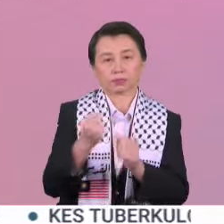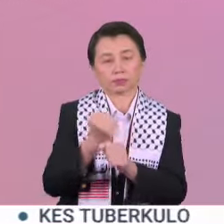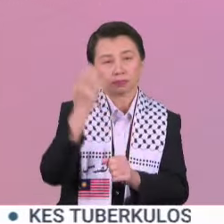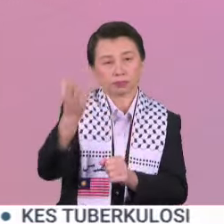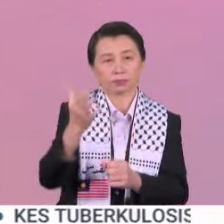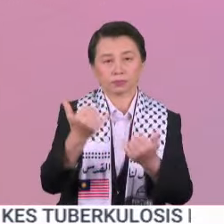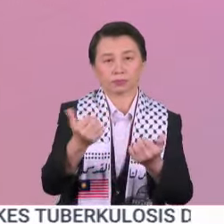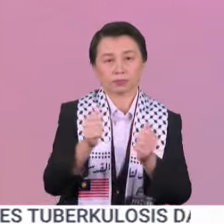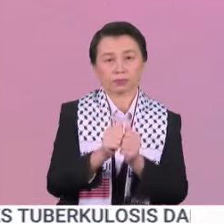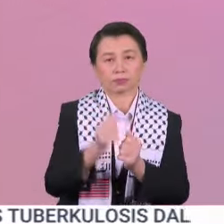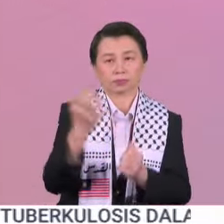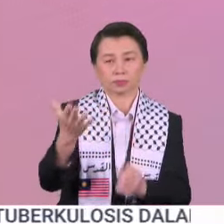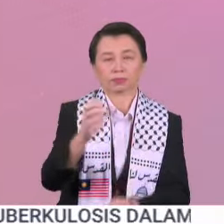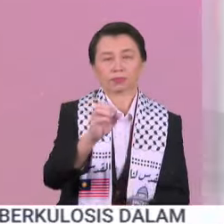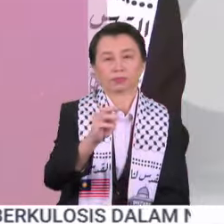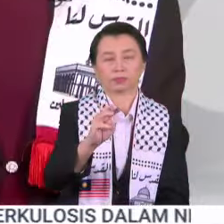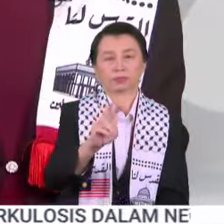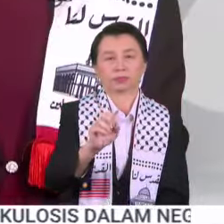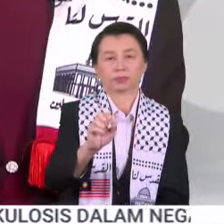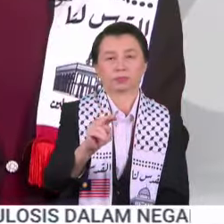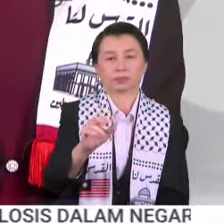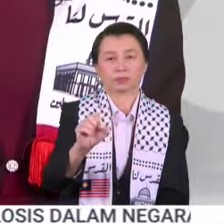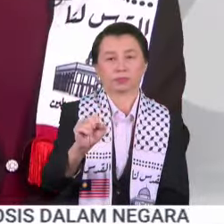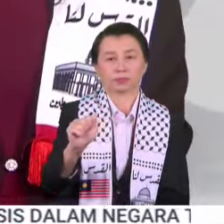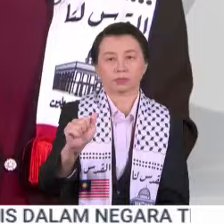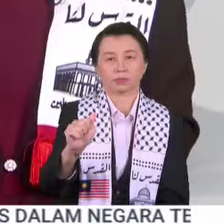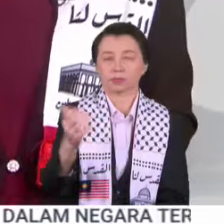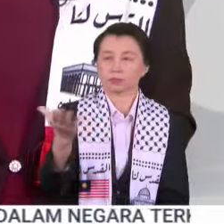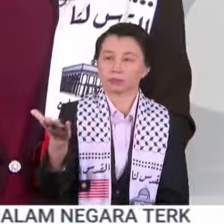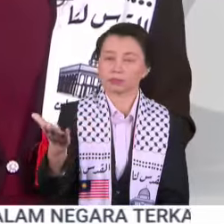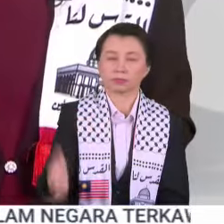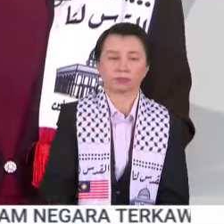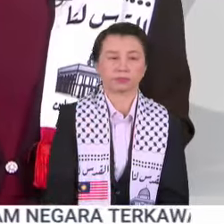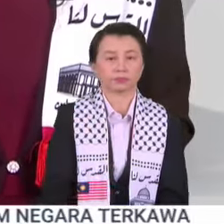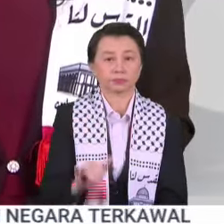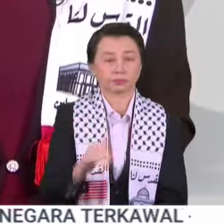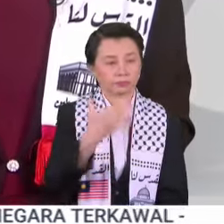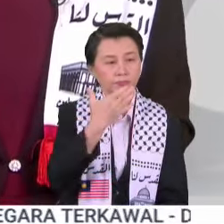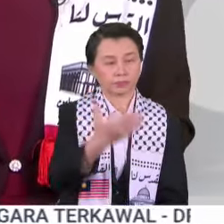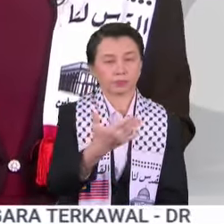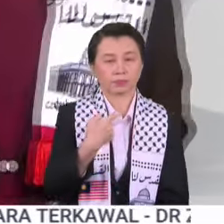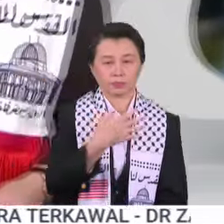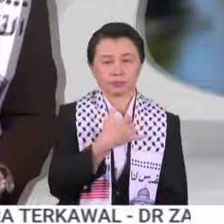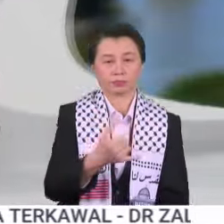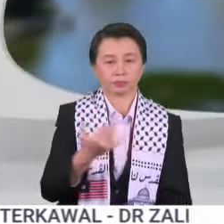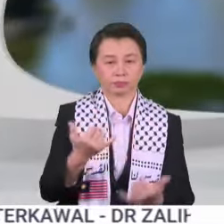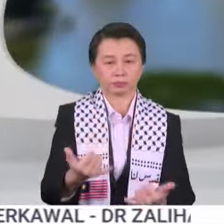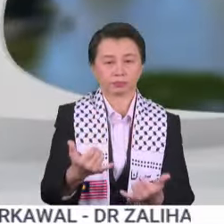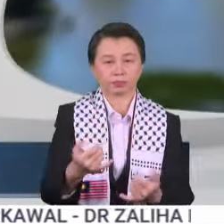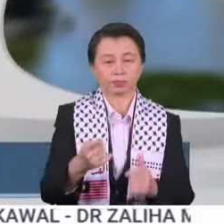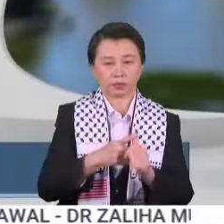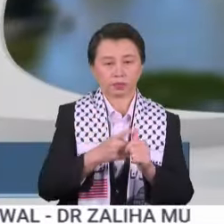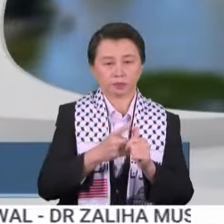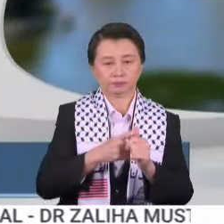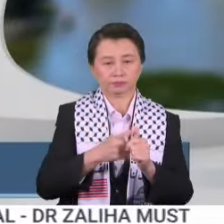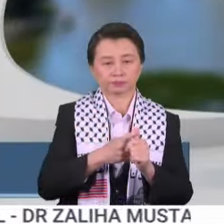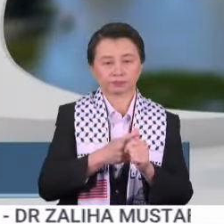langsung sahaja bersama Vanessa Mering. Silakan. Ya, terima kasih Nurul. Kita ke perkembangan ini terlebih